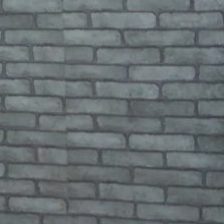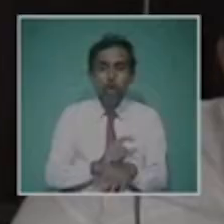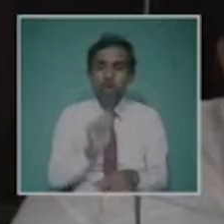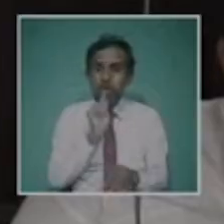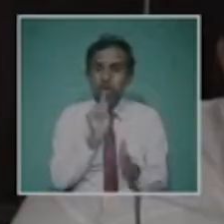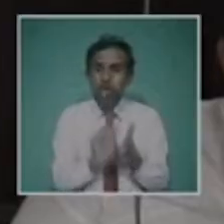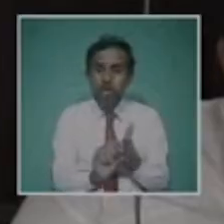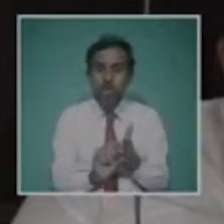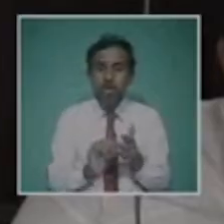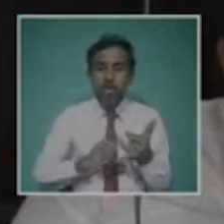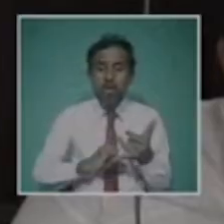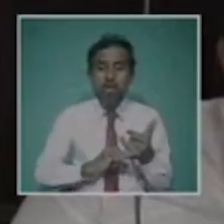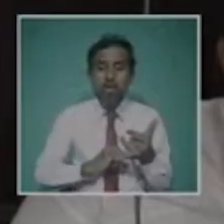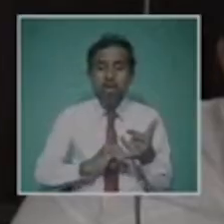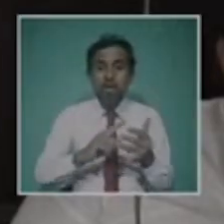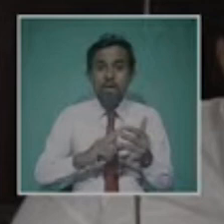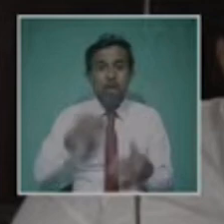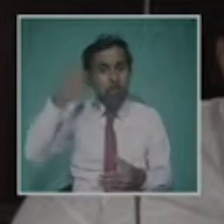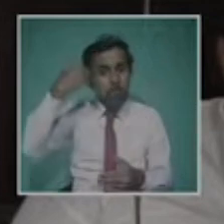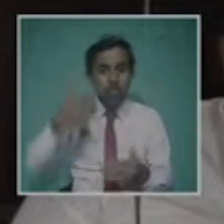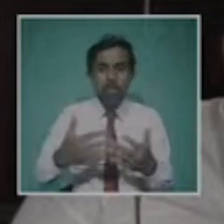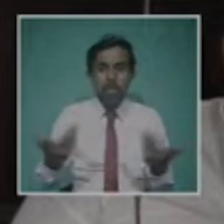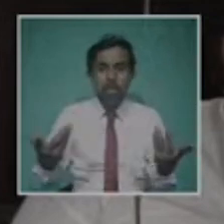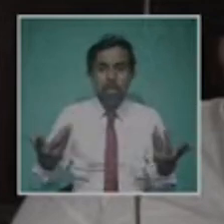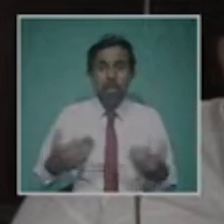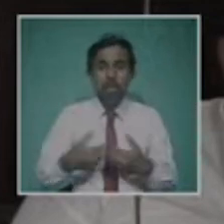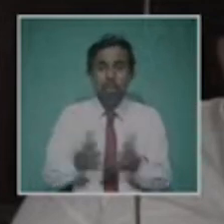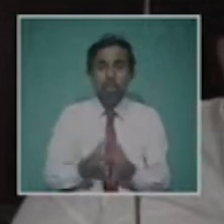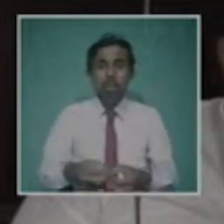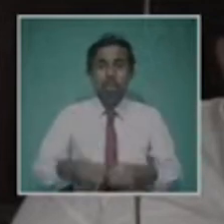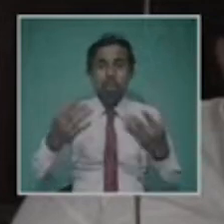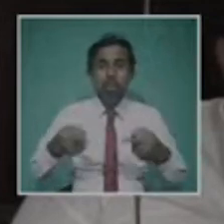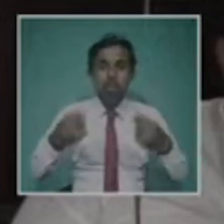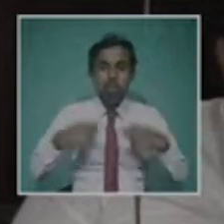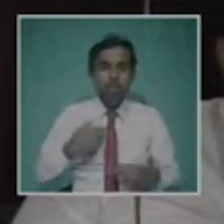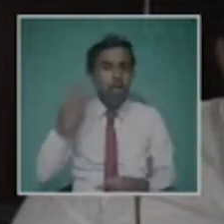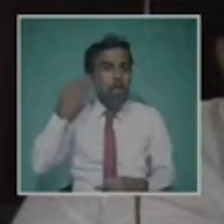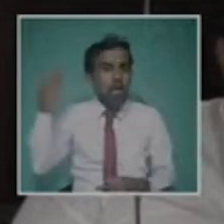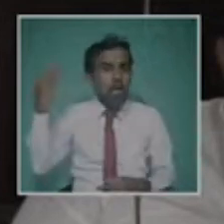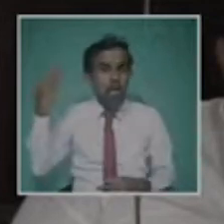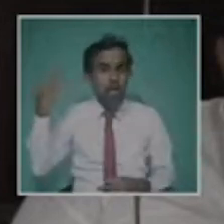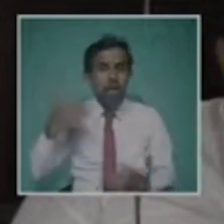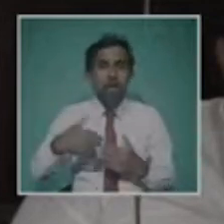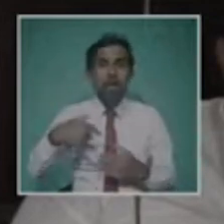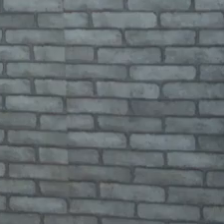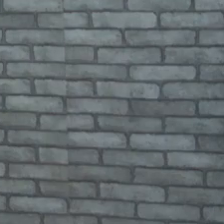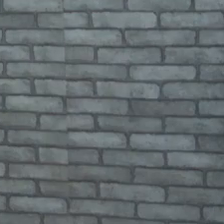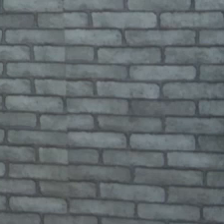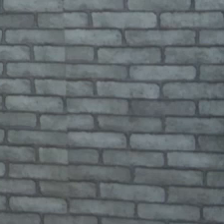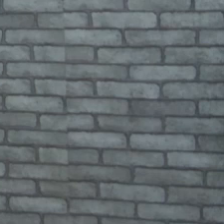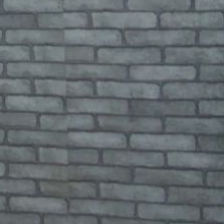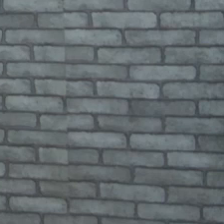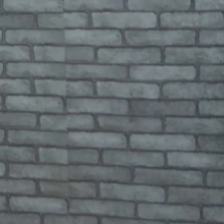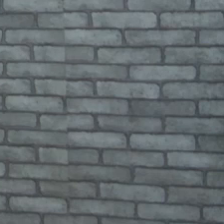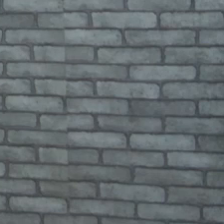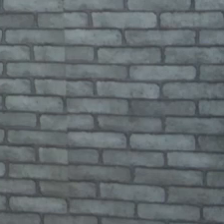நம்புறீங்களா? சாரா ஜஸ்மின் மருணேனா ஏயா போம்பே பிபுருனாட பாஸ்ஸே மட்ட ஏஹுனா இதுமிய எலியே கதா கர்கனே ஹிட்டியாய் கேலா. ரிஷாத்